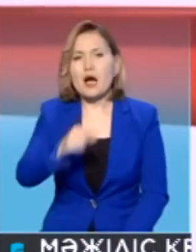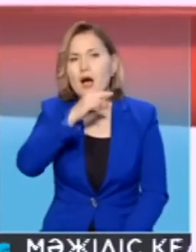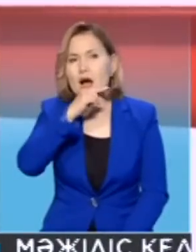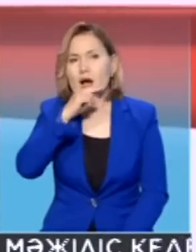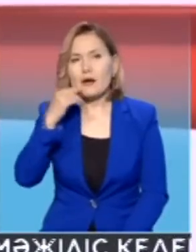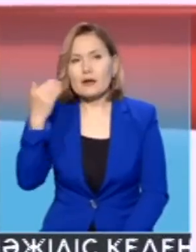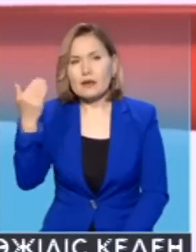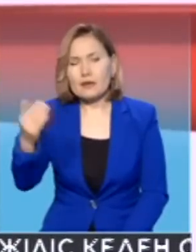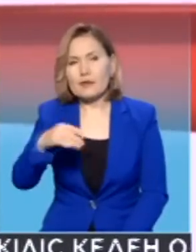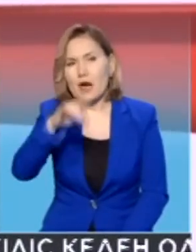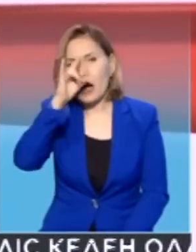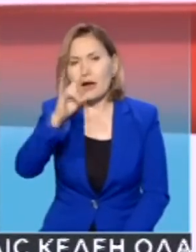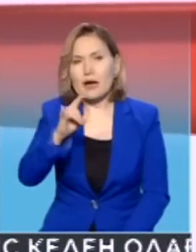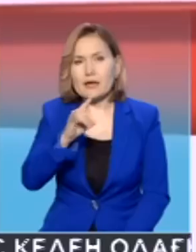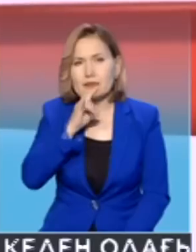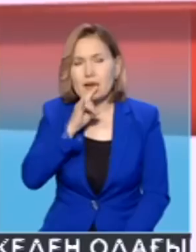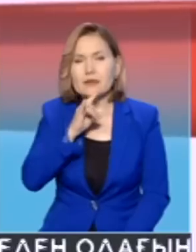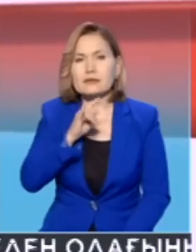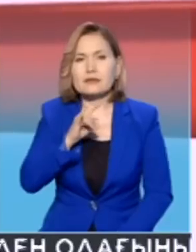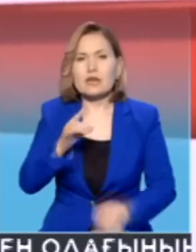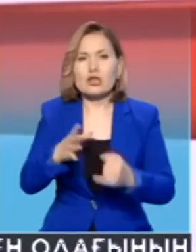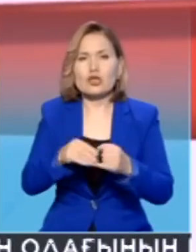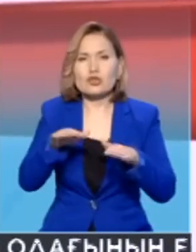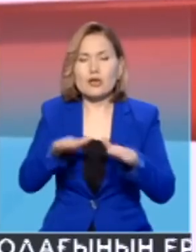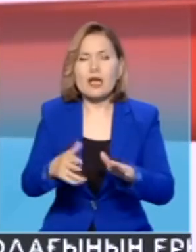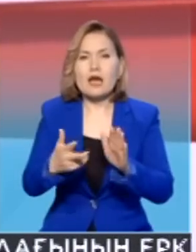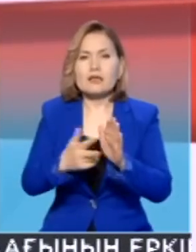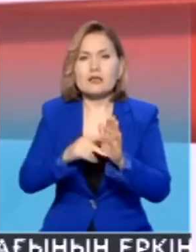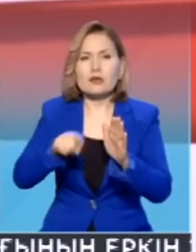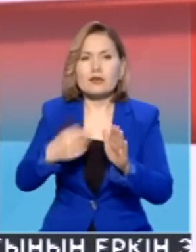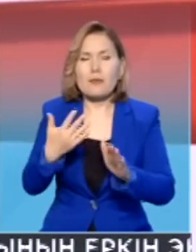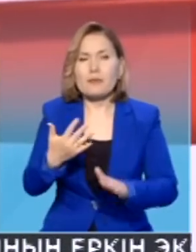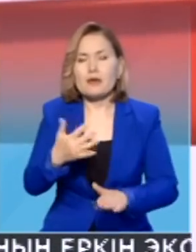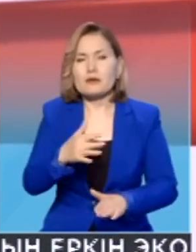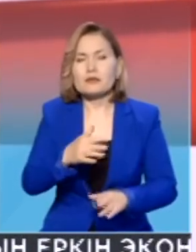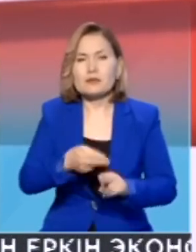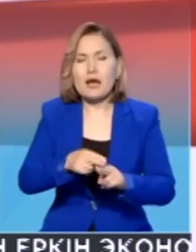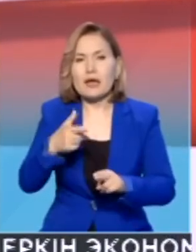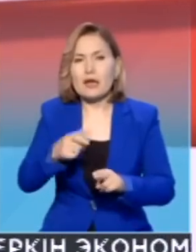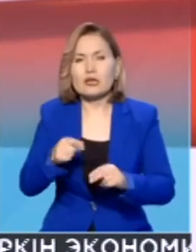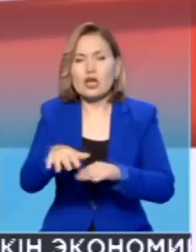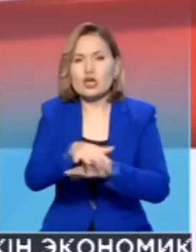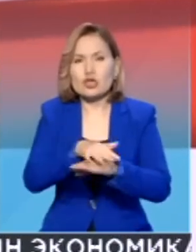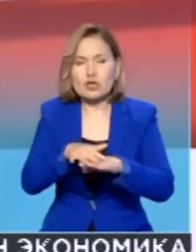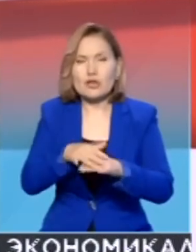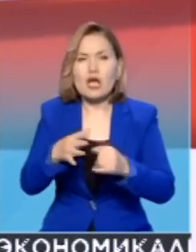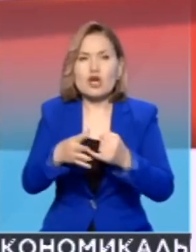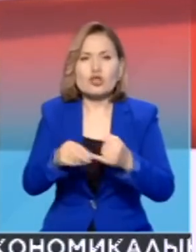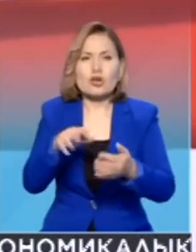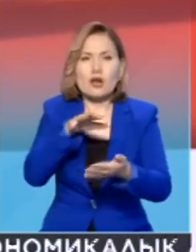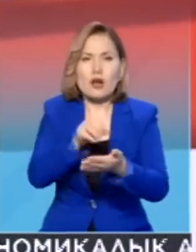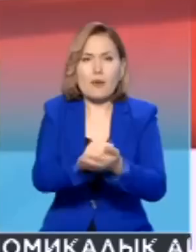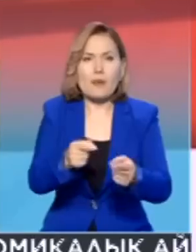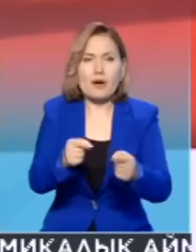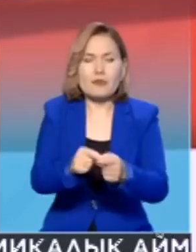Ресей Қазақстаннан 8,5 миллион гектар алқапты әскери полигон ретінде жалға алып отыр. Жалға беру шарты